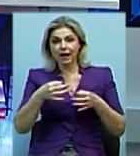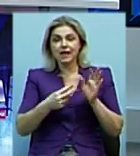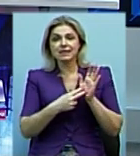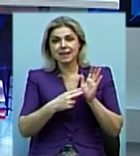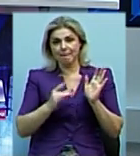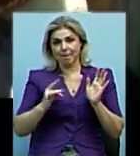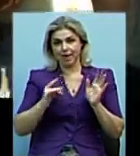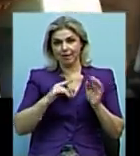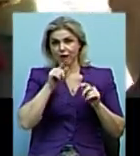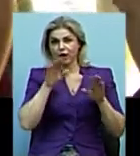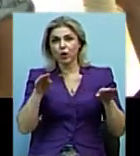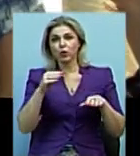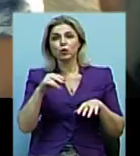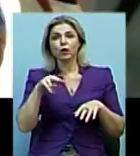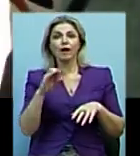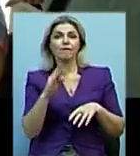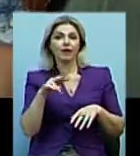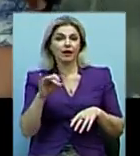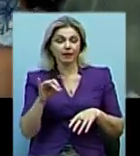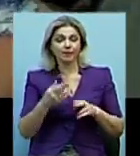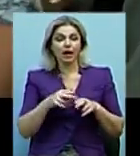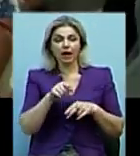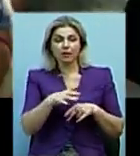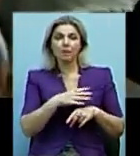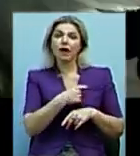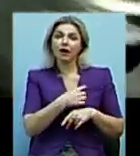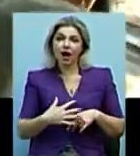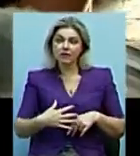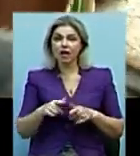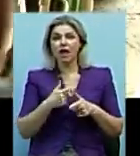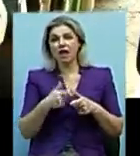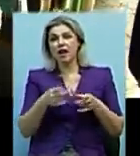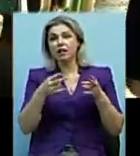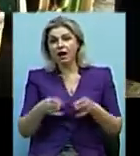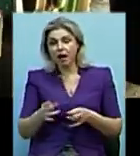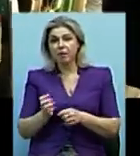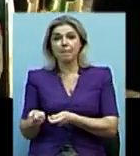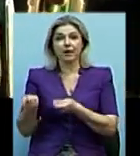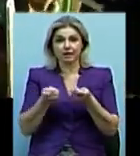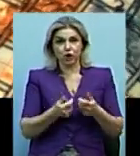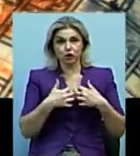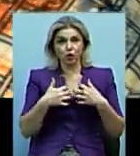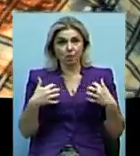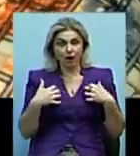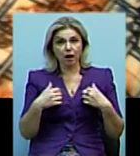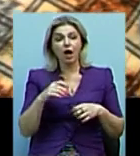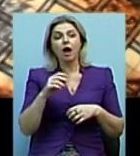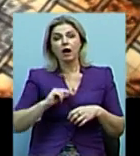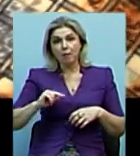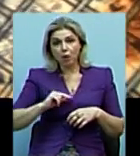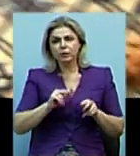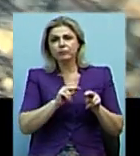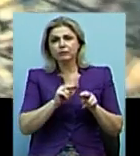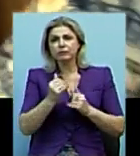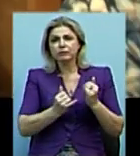лелек. Це лелеки, яких з пораненнями чи травмами принесли до зоопарку. Спеціалісти доглядали за ними. Тепер поміщають птахів